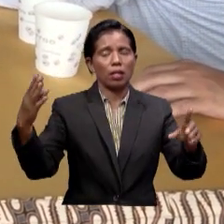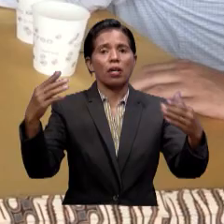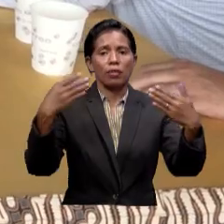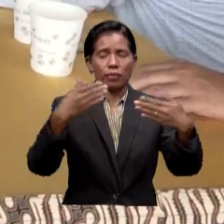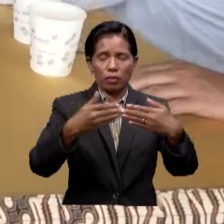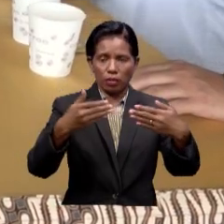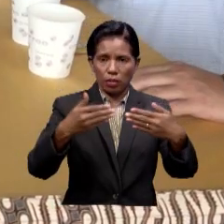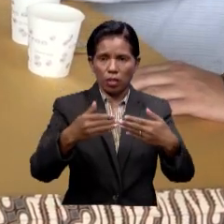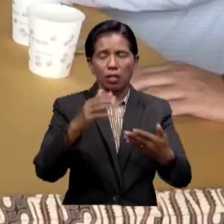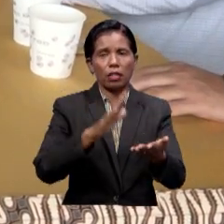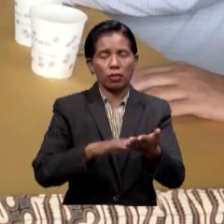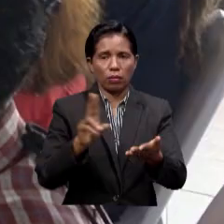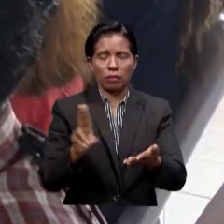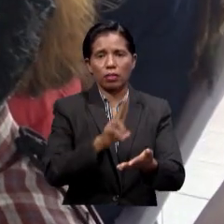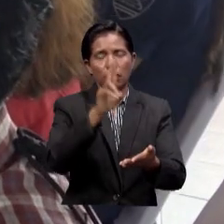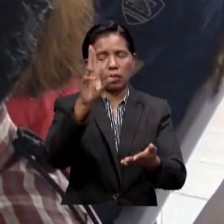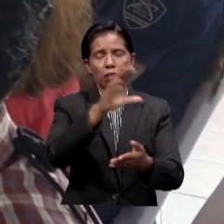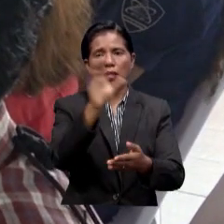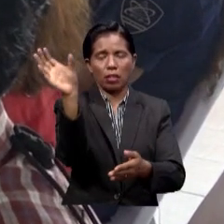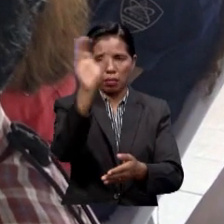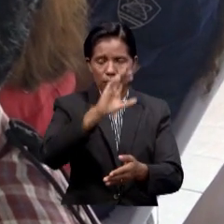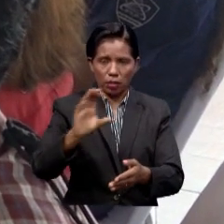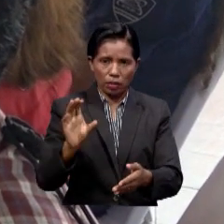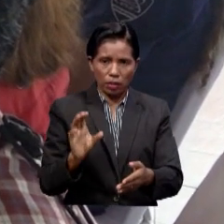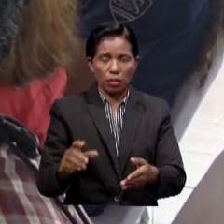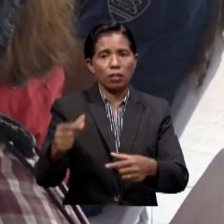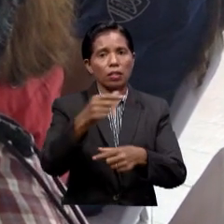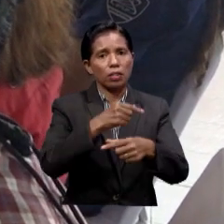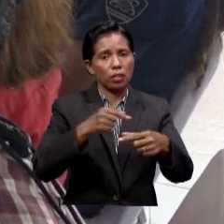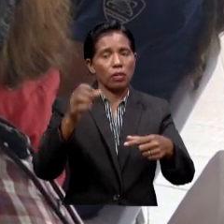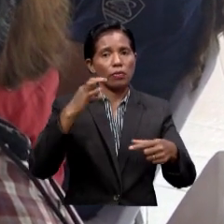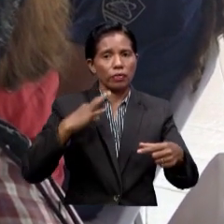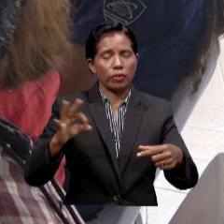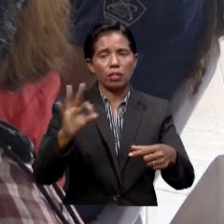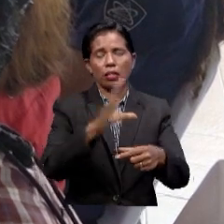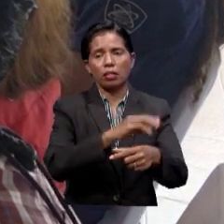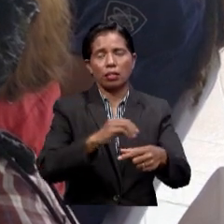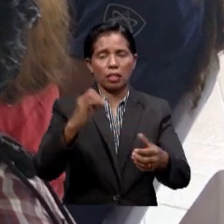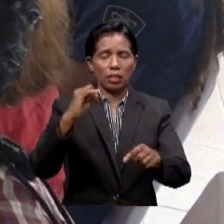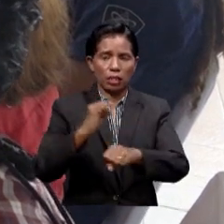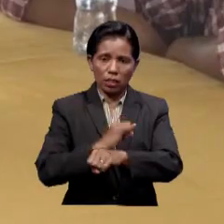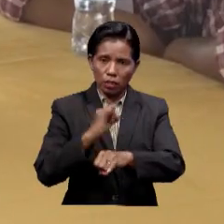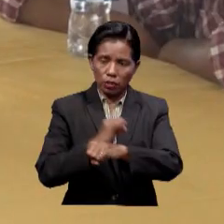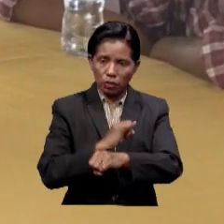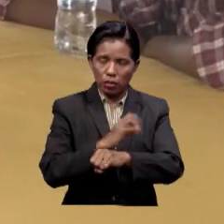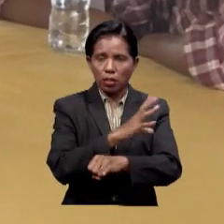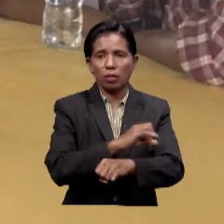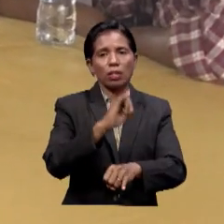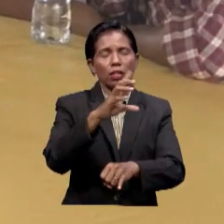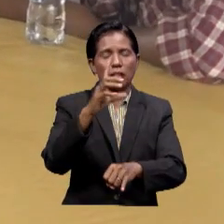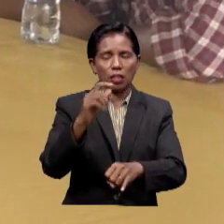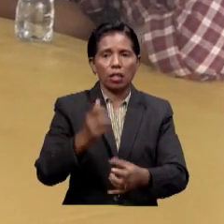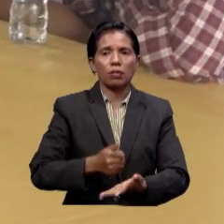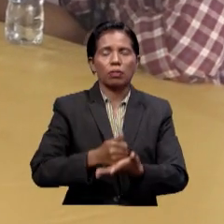ensino superior, meteorologia, climatologia, no geofísica, indústria no IT, nos apoia formação